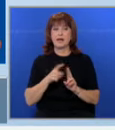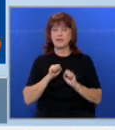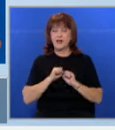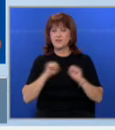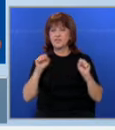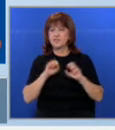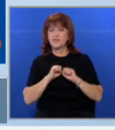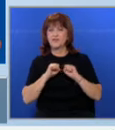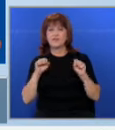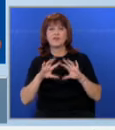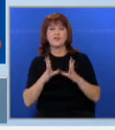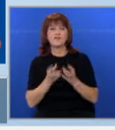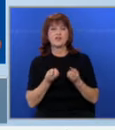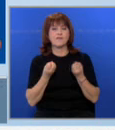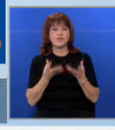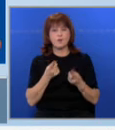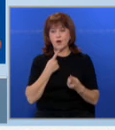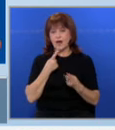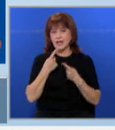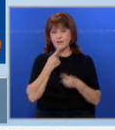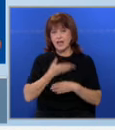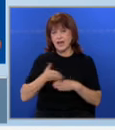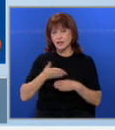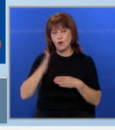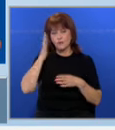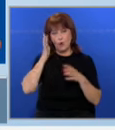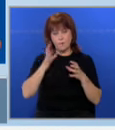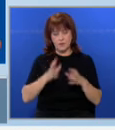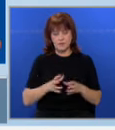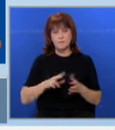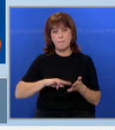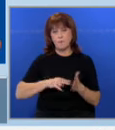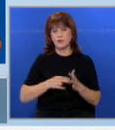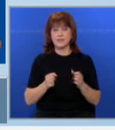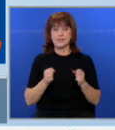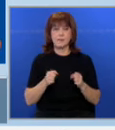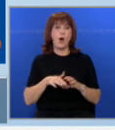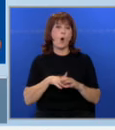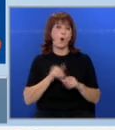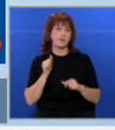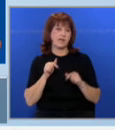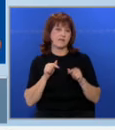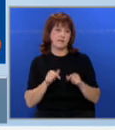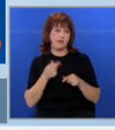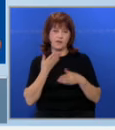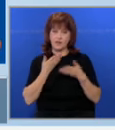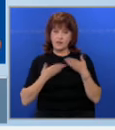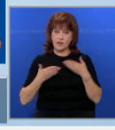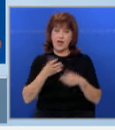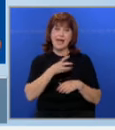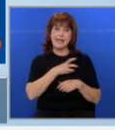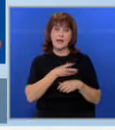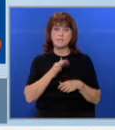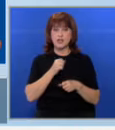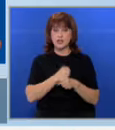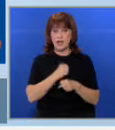взривяват всички възможности за разговори за редовно правителство и политическа стабилност. Отказваме подобен тип диалог. ГЕРБ ще работи